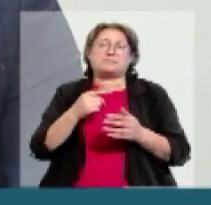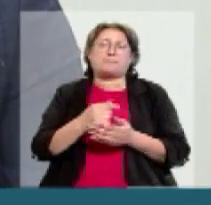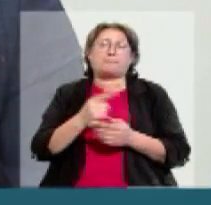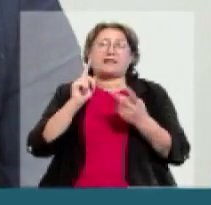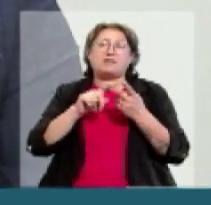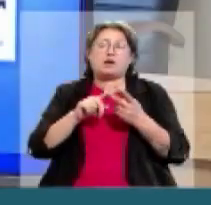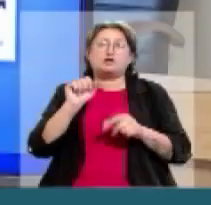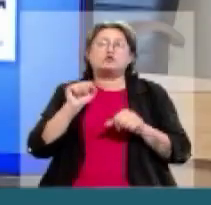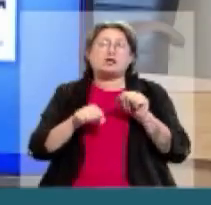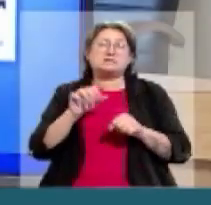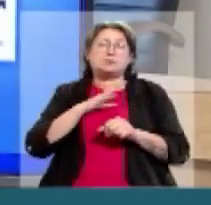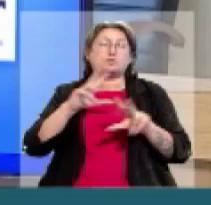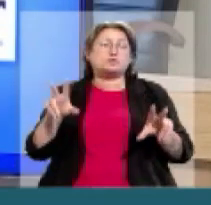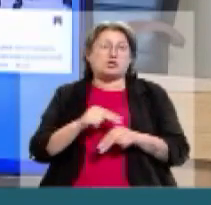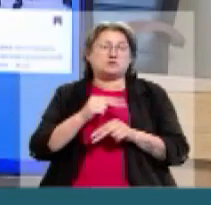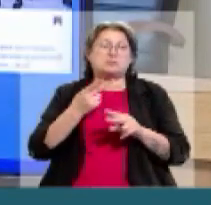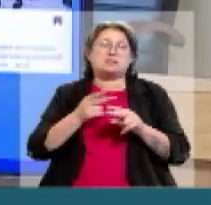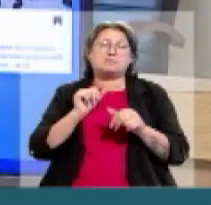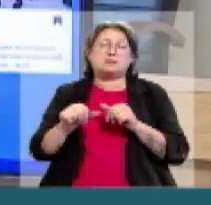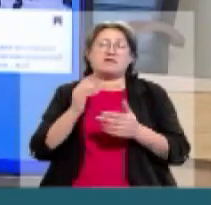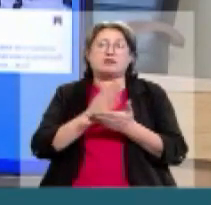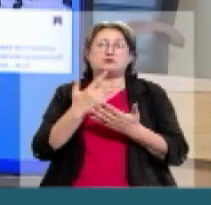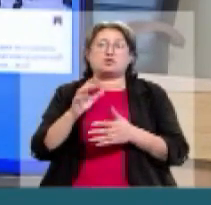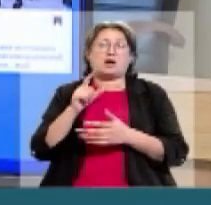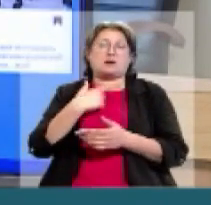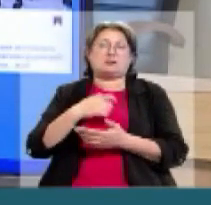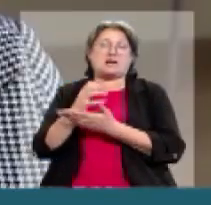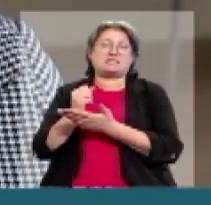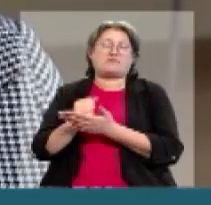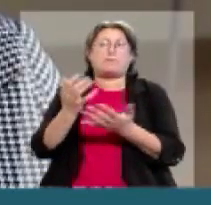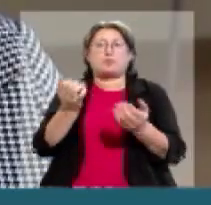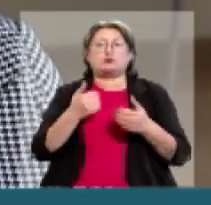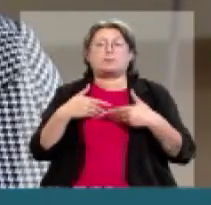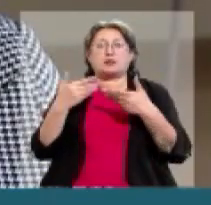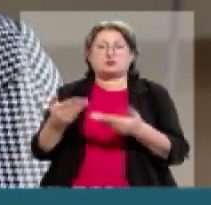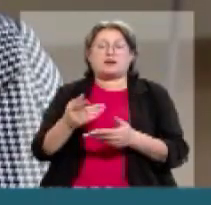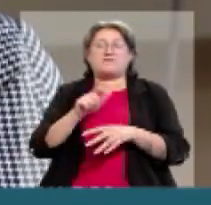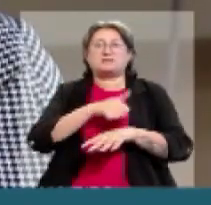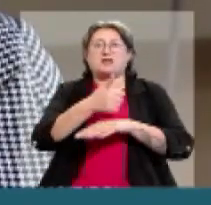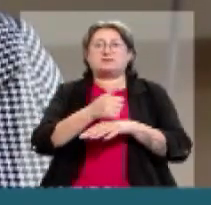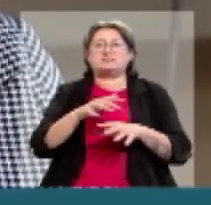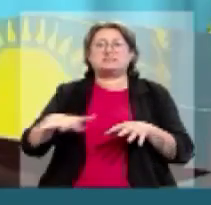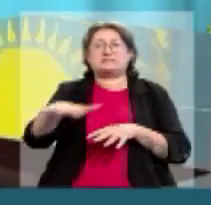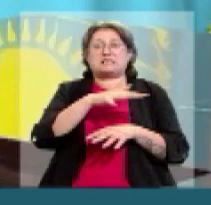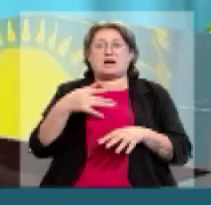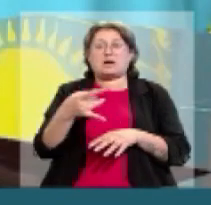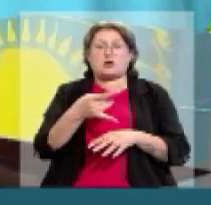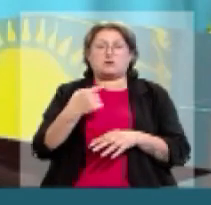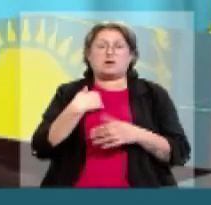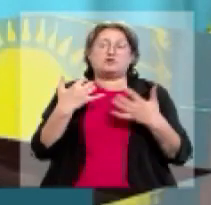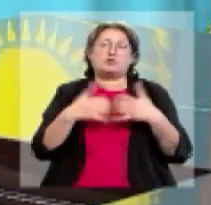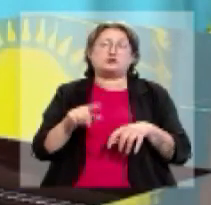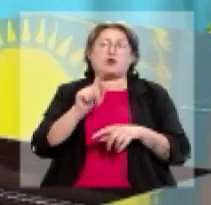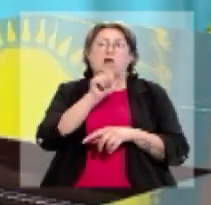шутку. Второй шанс был удачным. Именно являясь уже резервистом, он получил предложение возглавить целый район. Я считаю,